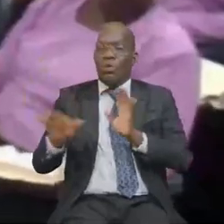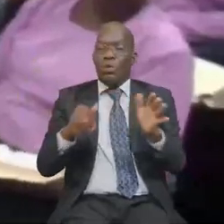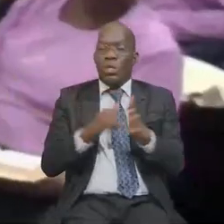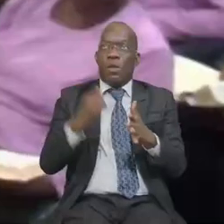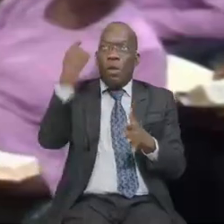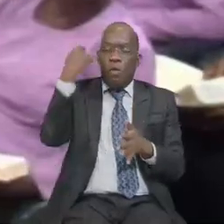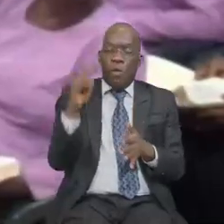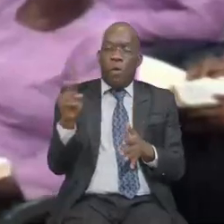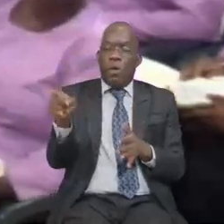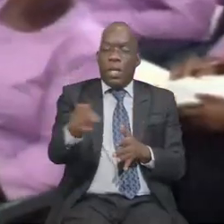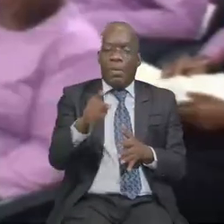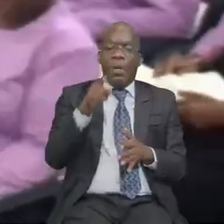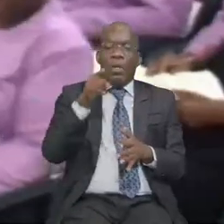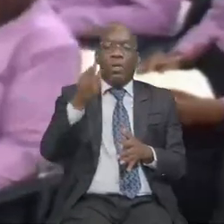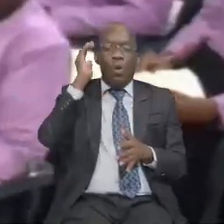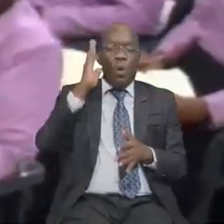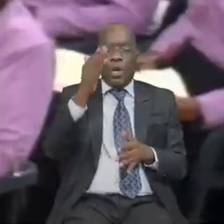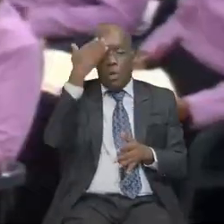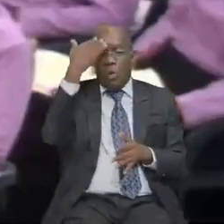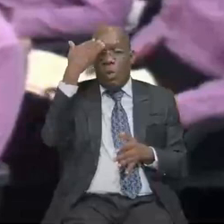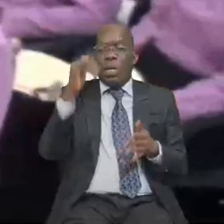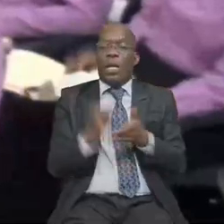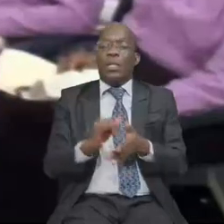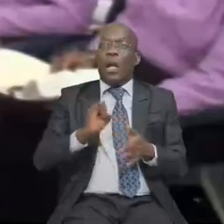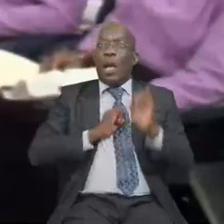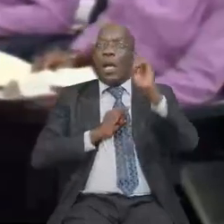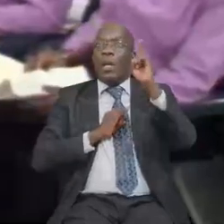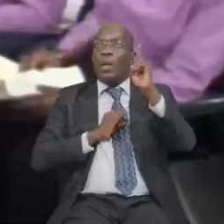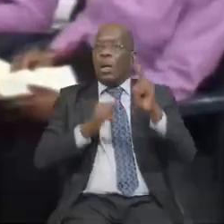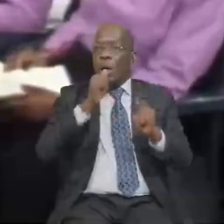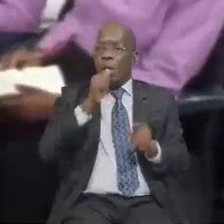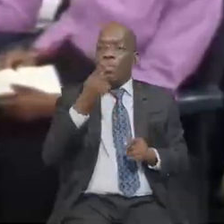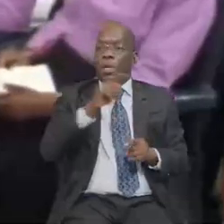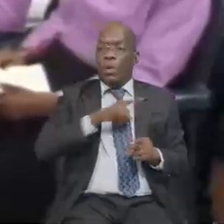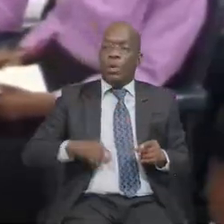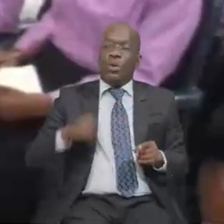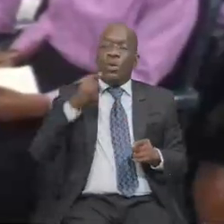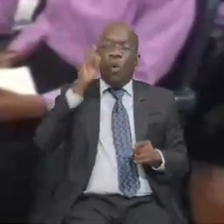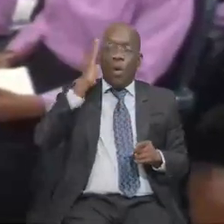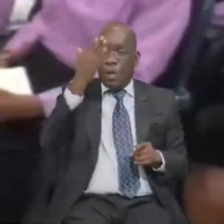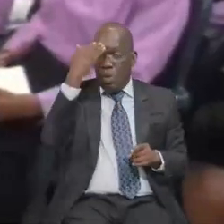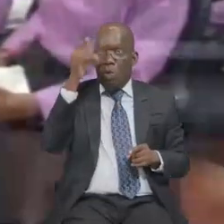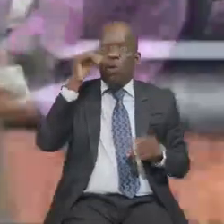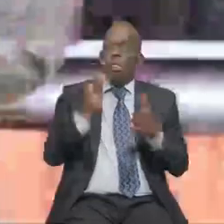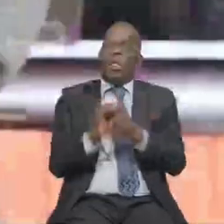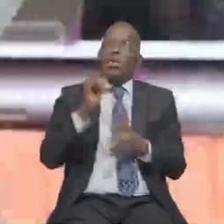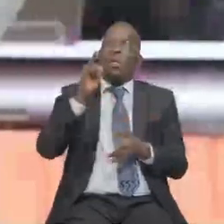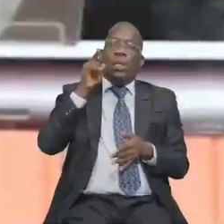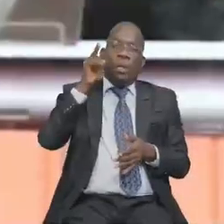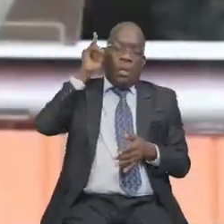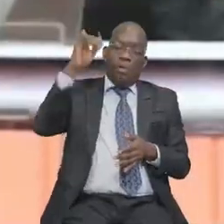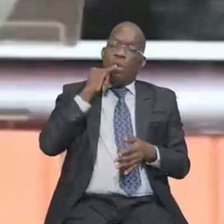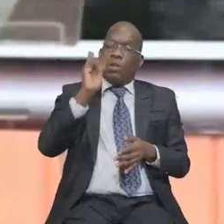Et vous saurez que je suis l'Éternel. Tu sauras qu'il est ton Dieu. Verset 25.